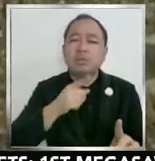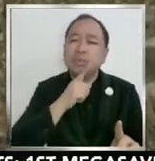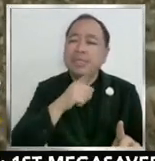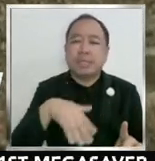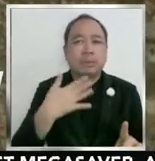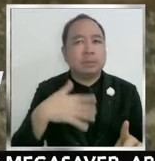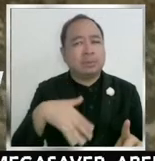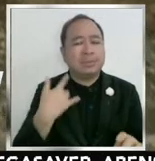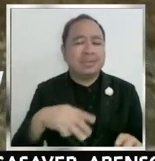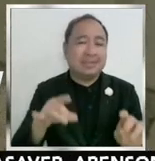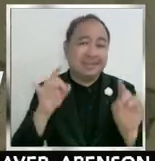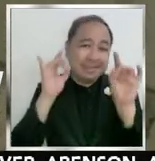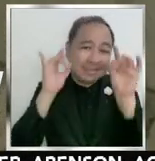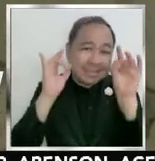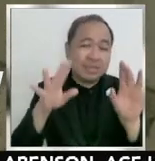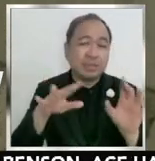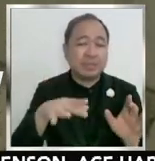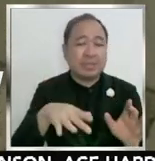sila pinaslang.